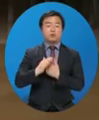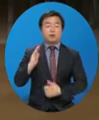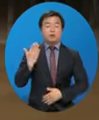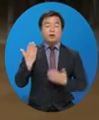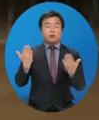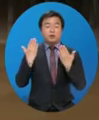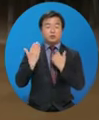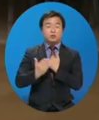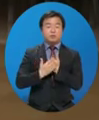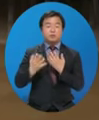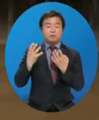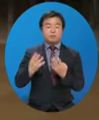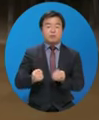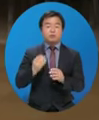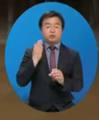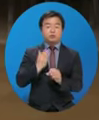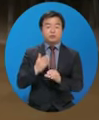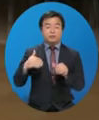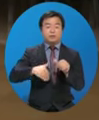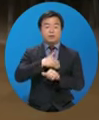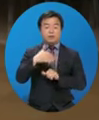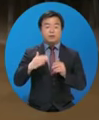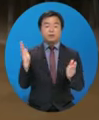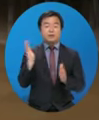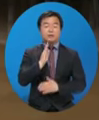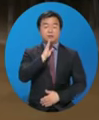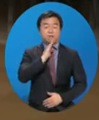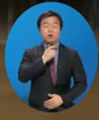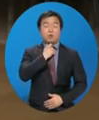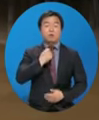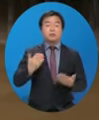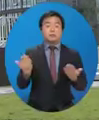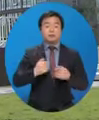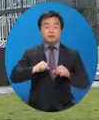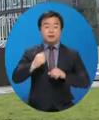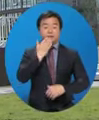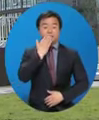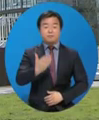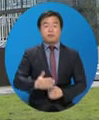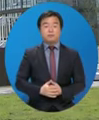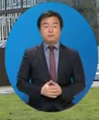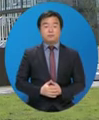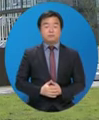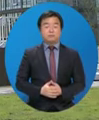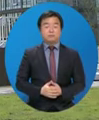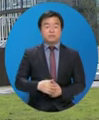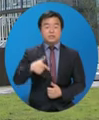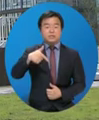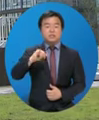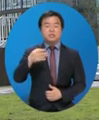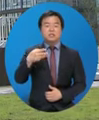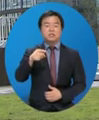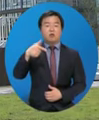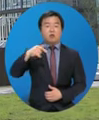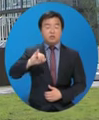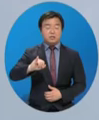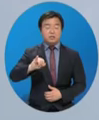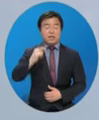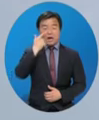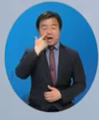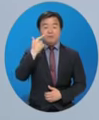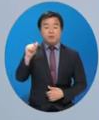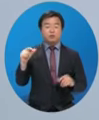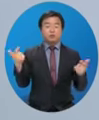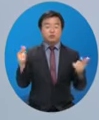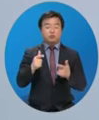많이 해주는 그런 입장인 상태에서 학생들이 정말 하고 싶은 걸할수 있으니까는. 기러기 아빠를 줄이고 조기 유학 수요를